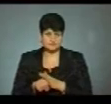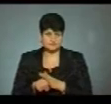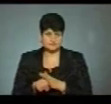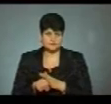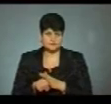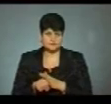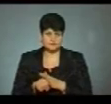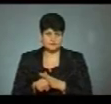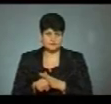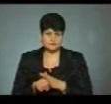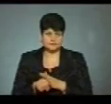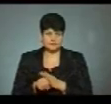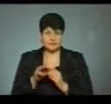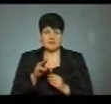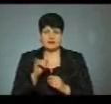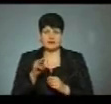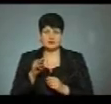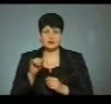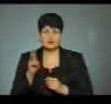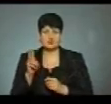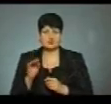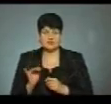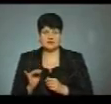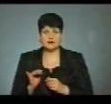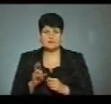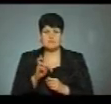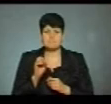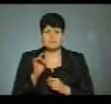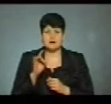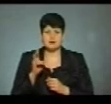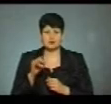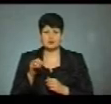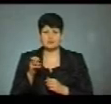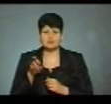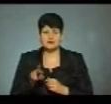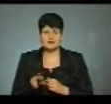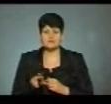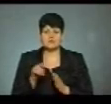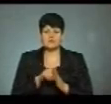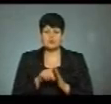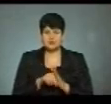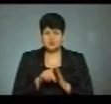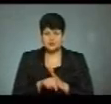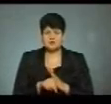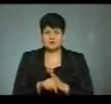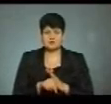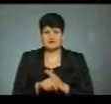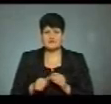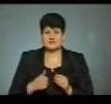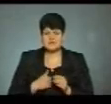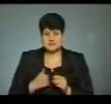вбивати тітушки антимайданівці, Беркутня, внутрішні, так сказати, ці